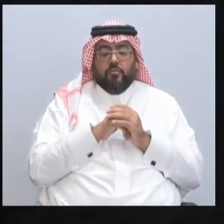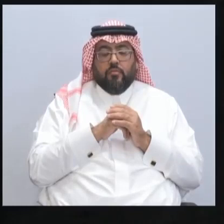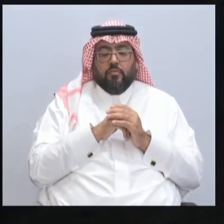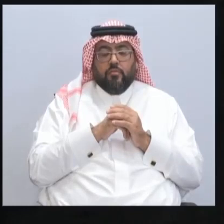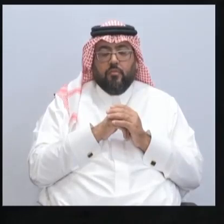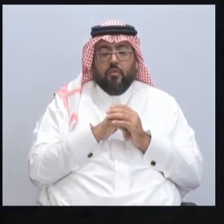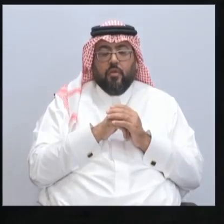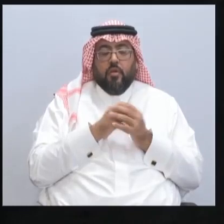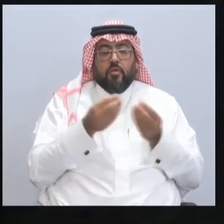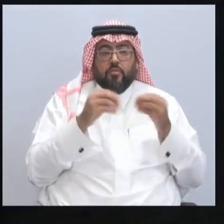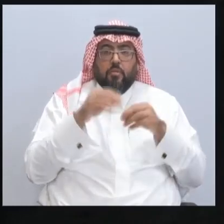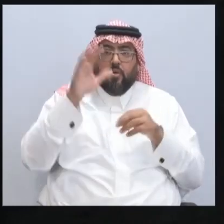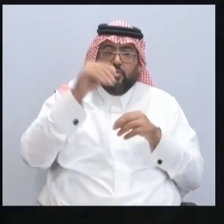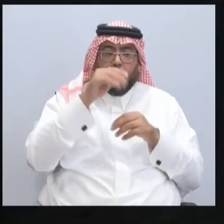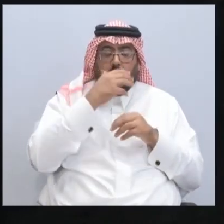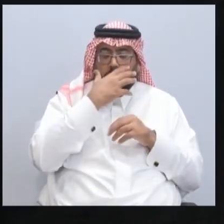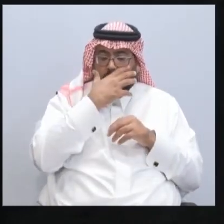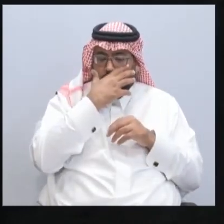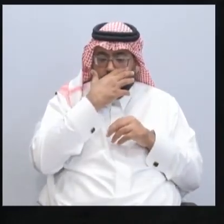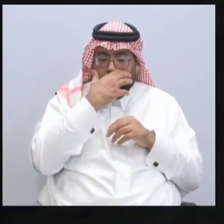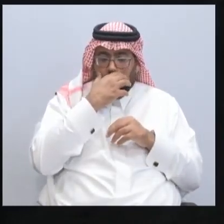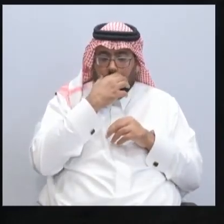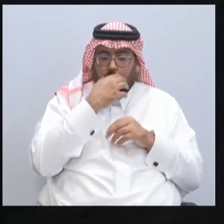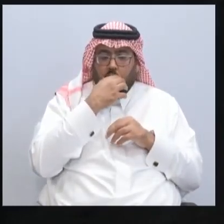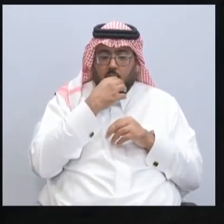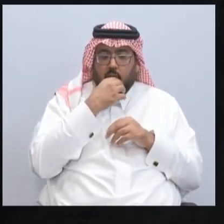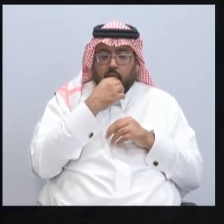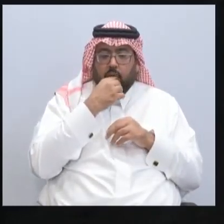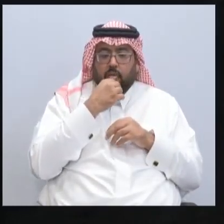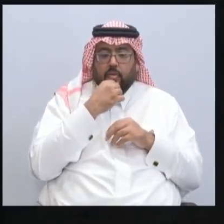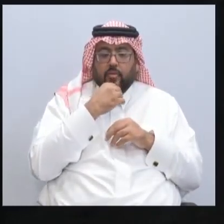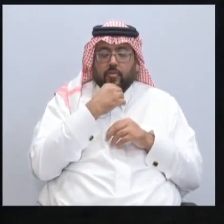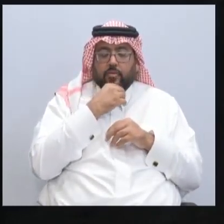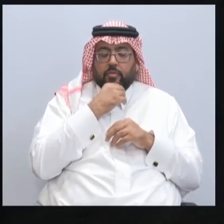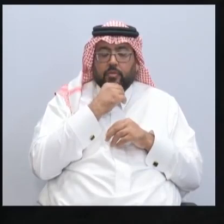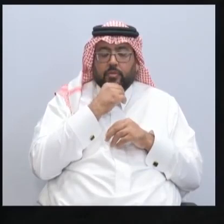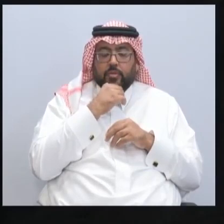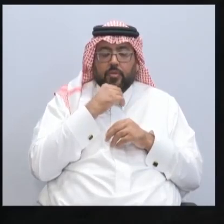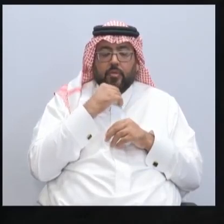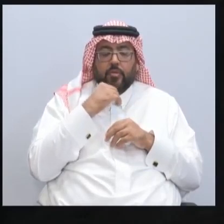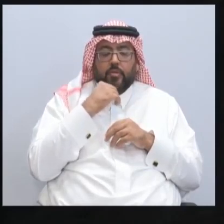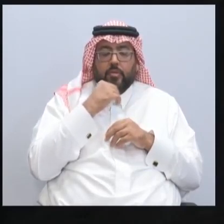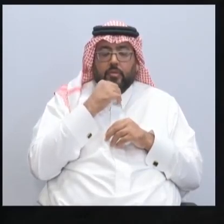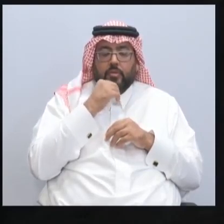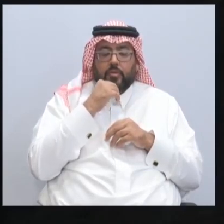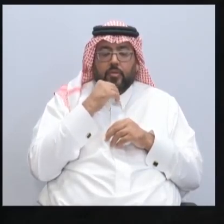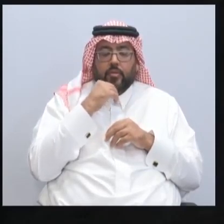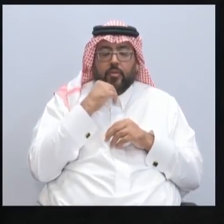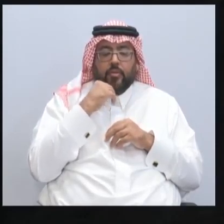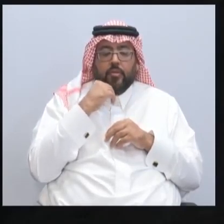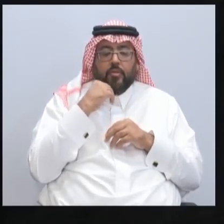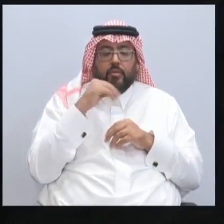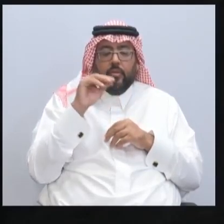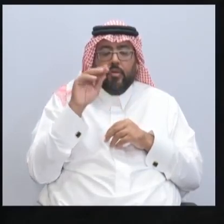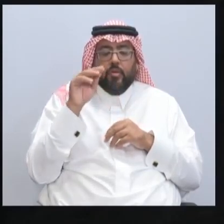مجلس التعاون تستورد جزء من احتياجاتها المملكه العربيه السعوديه اكتفت ذاتيه